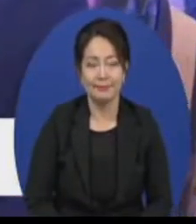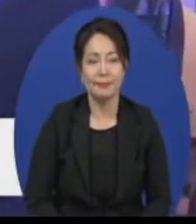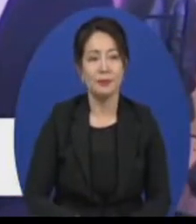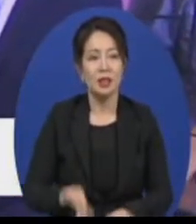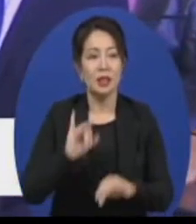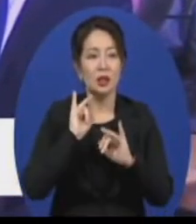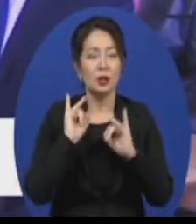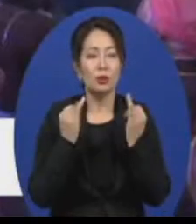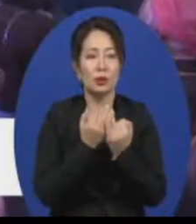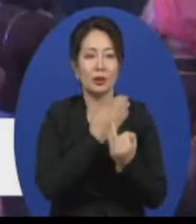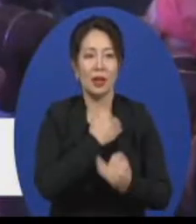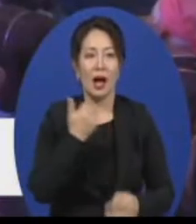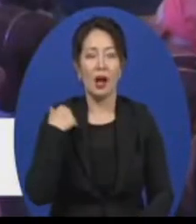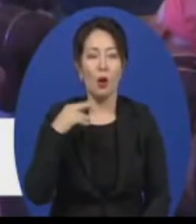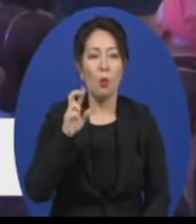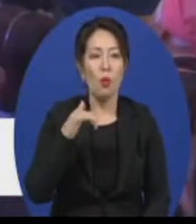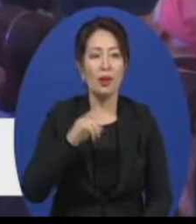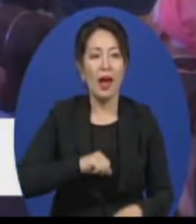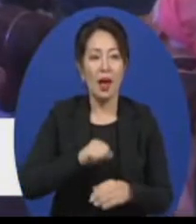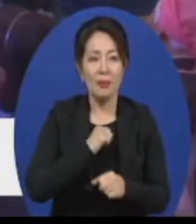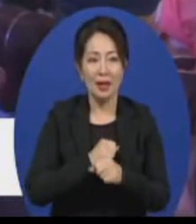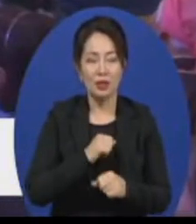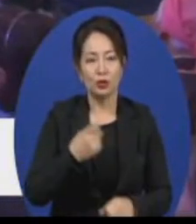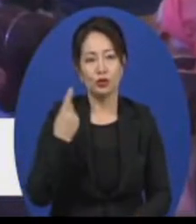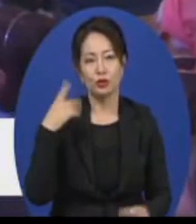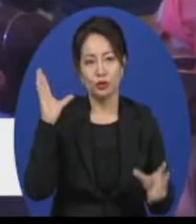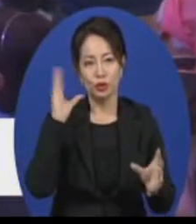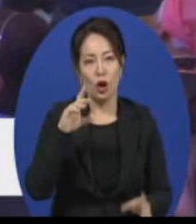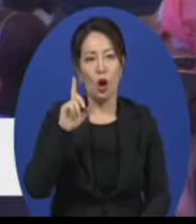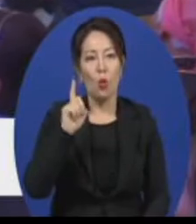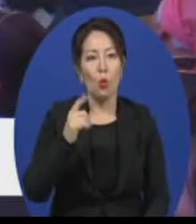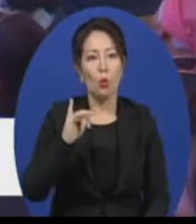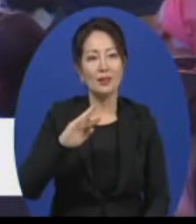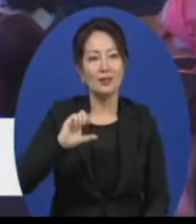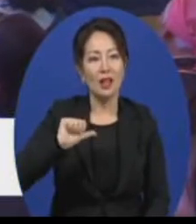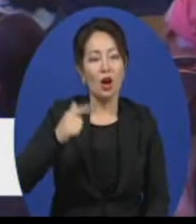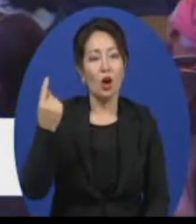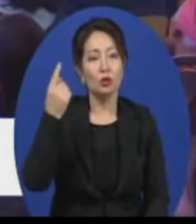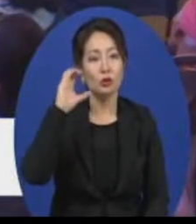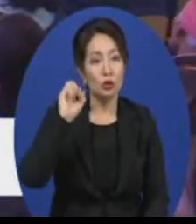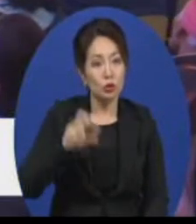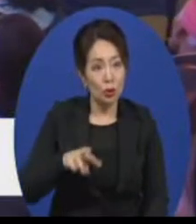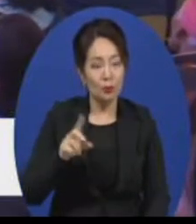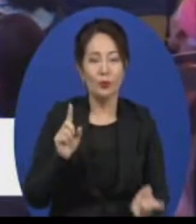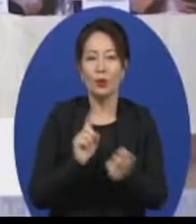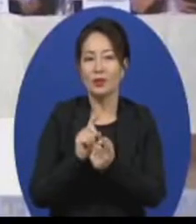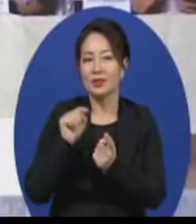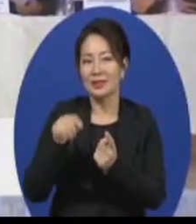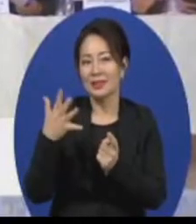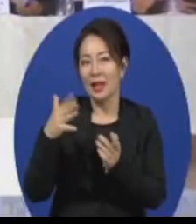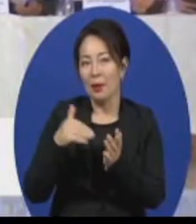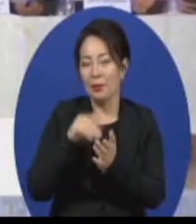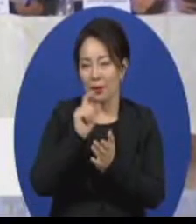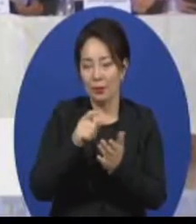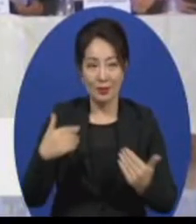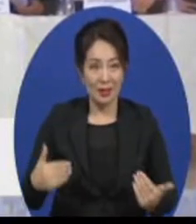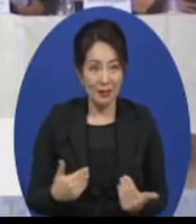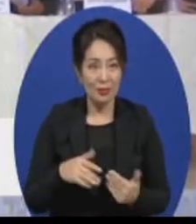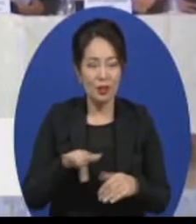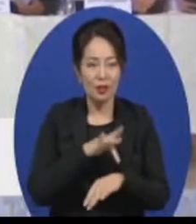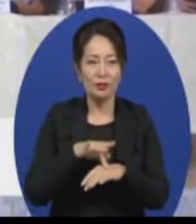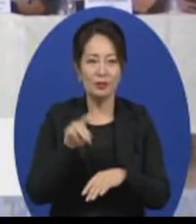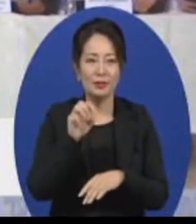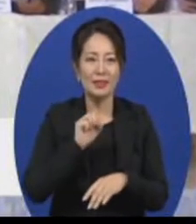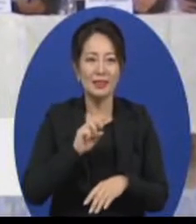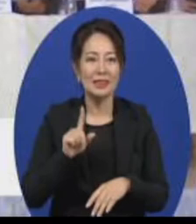Улсын хурлын дарга Булган аймагт ажиллаа. Өчигдөр орой Хутаг өндөр сумын иргэдтэй уулзалт хийсэн байна. Булган аймгийн энэ сум 5000 гаруй хүн амтай төв замтай